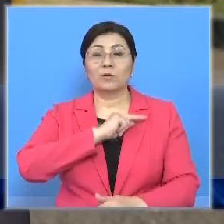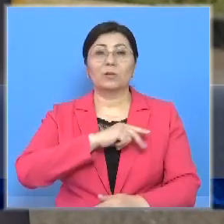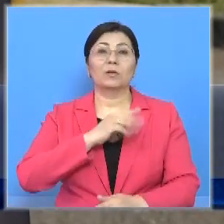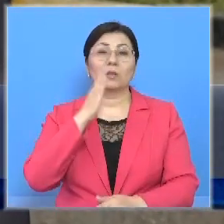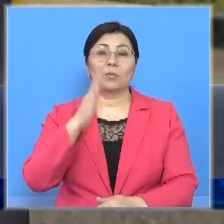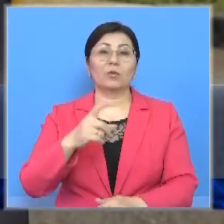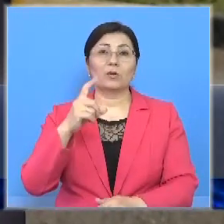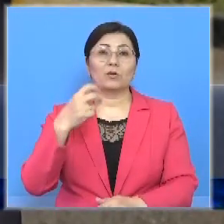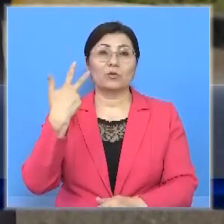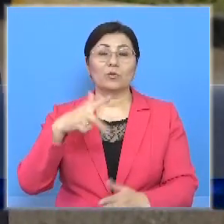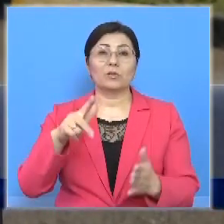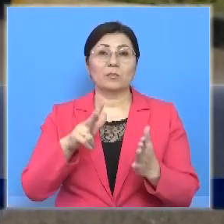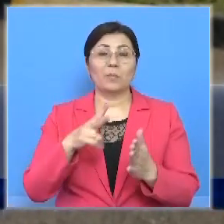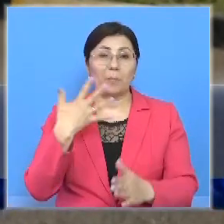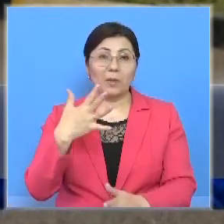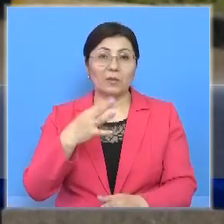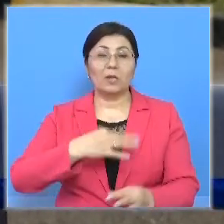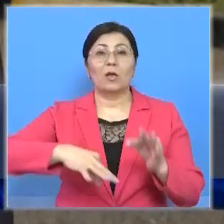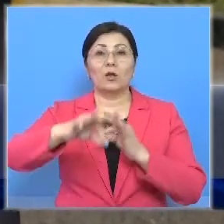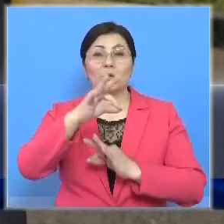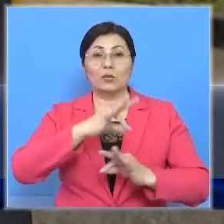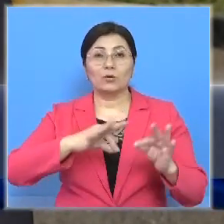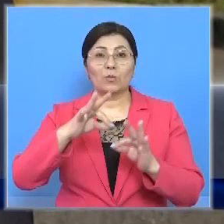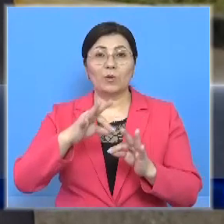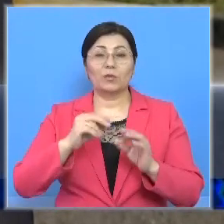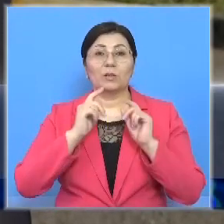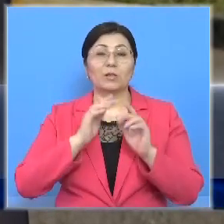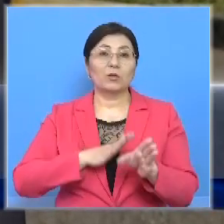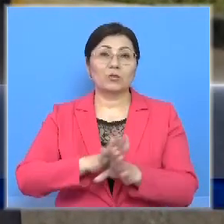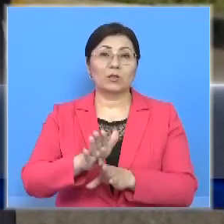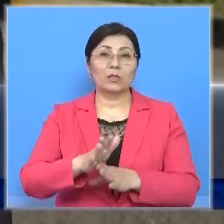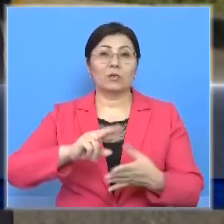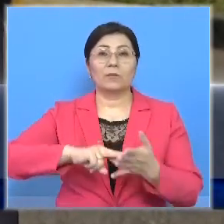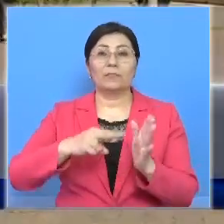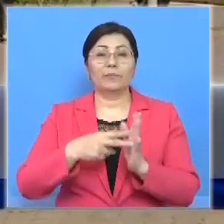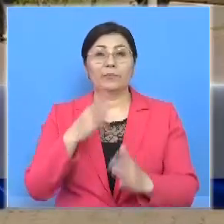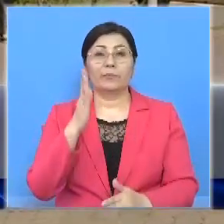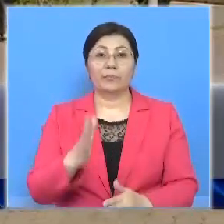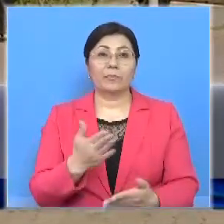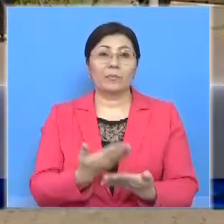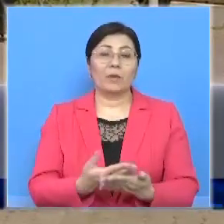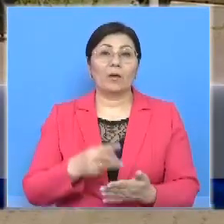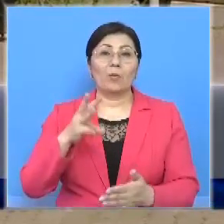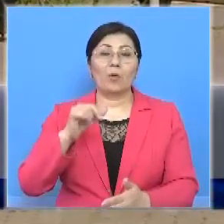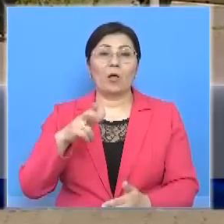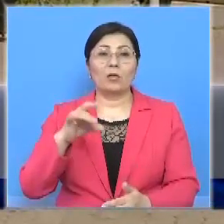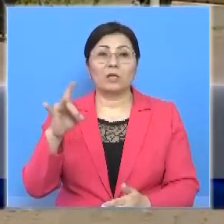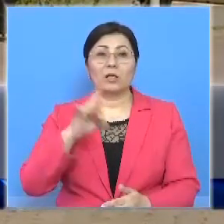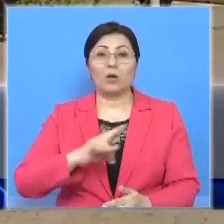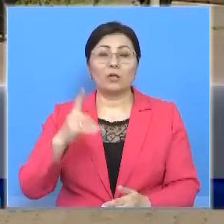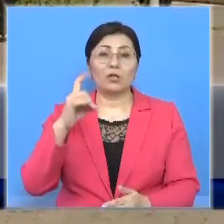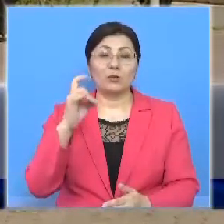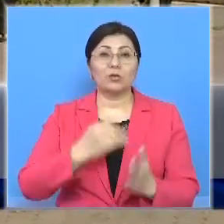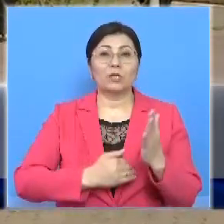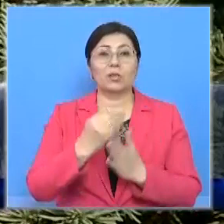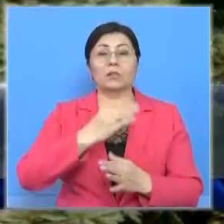болашақта 135 жоба тағы да осы ауыл аманаты аясында жүзеге асады деген жоспарлап отырмыз. Жалпы Мұғалжар ауданы бойынша 100-ден аса